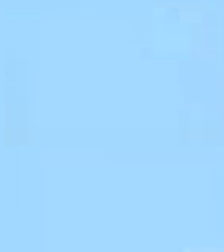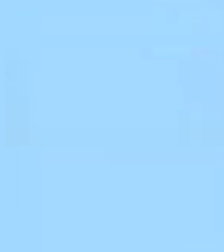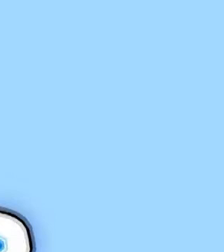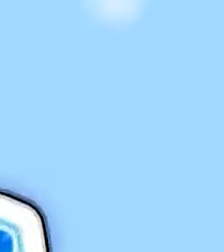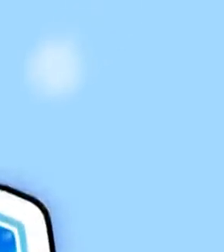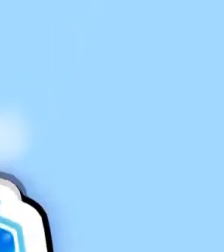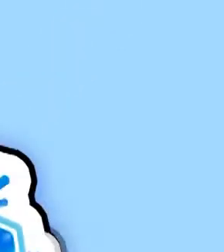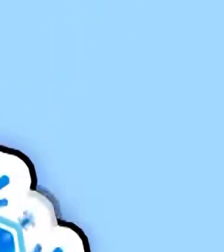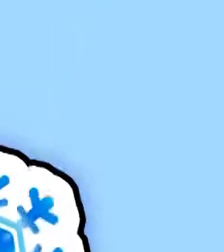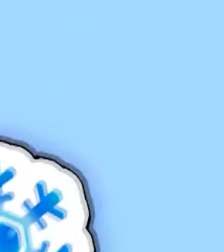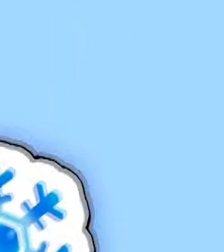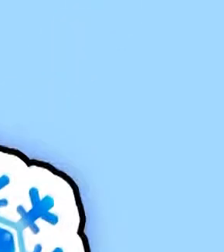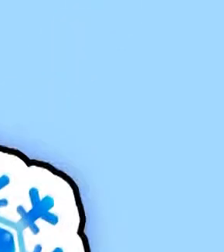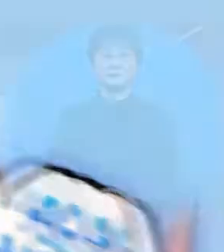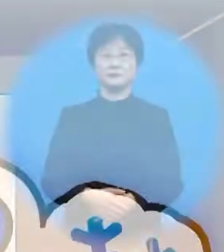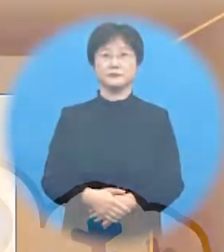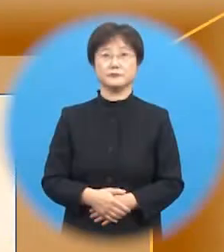藤の国校長広報課。